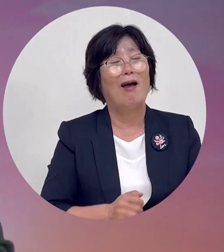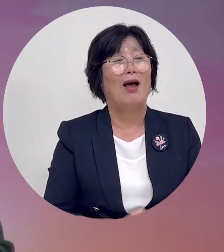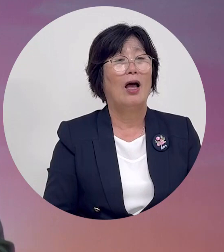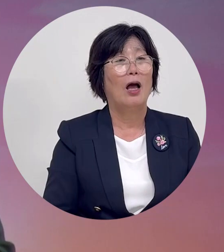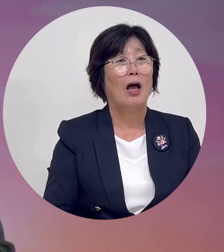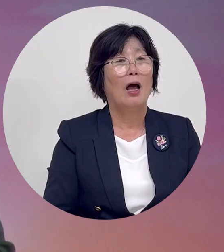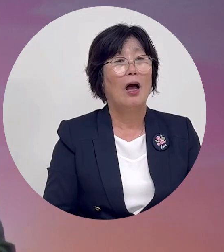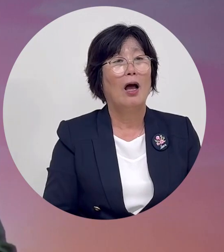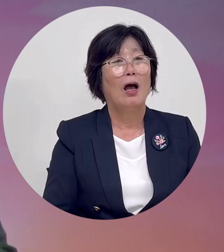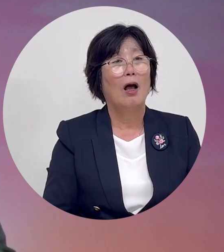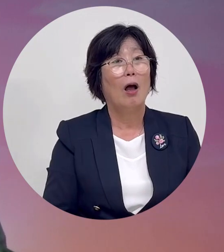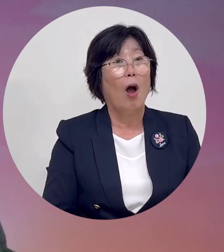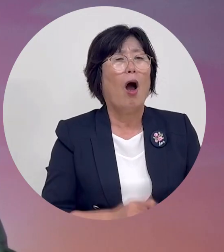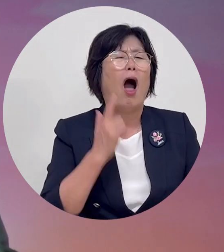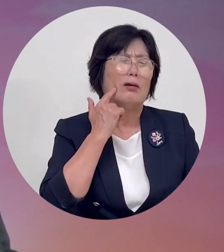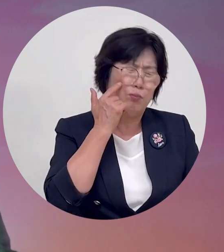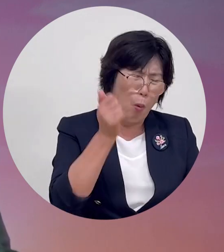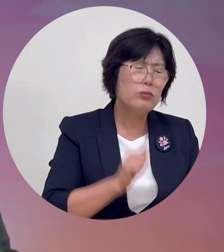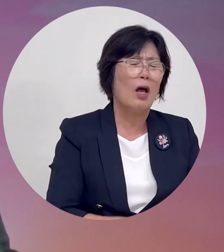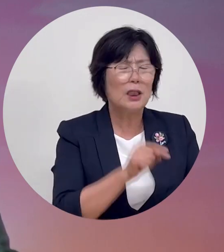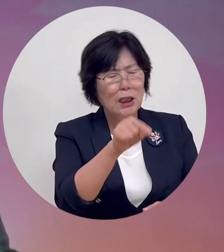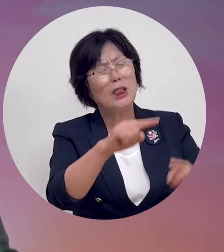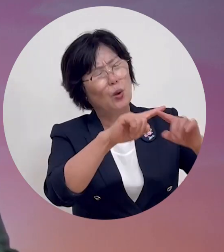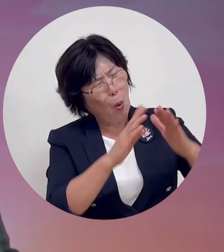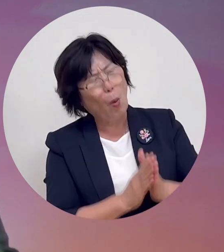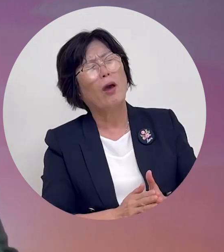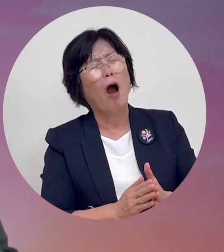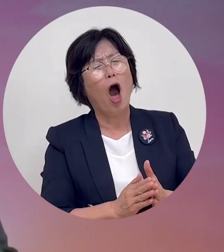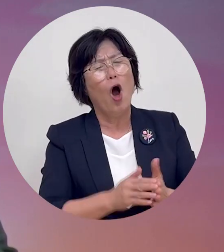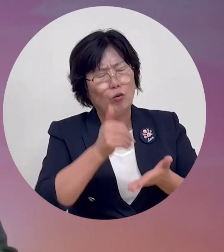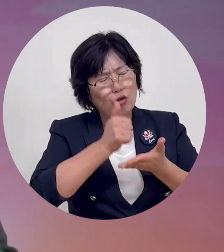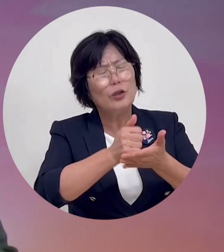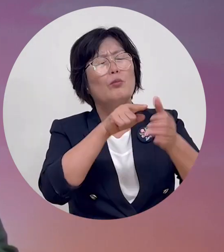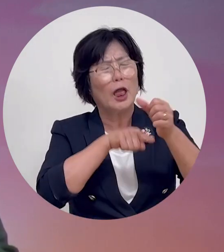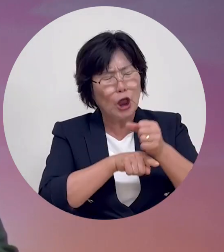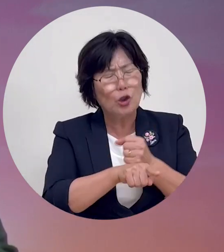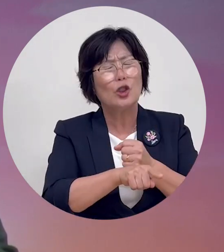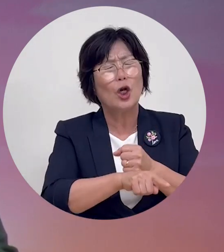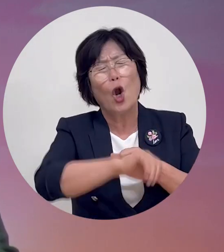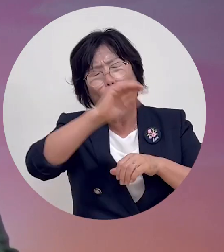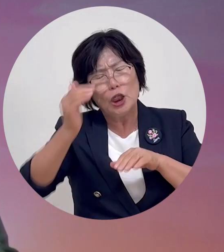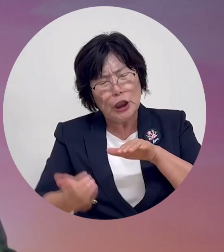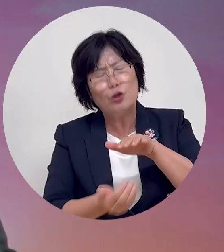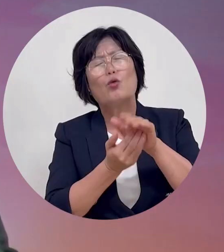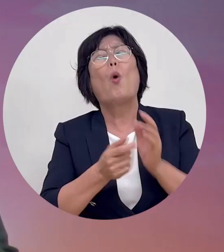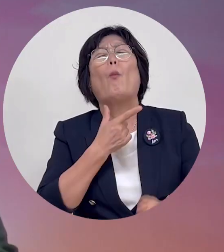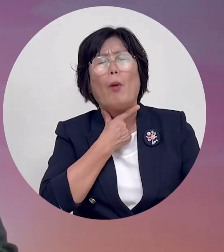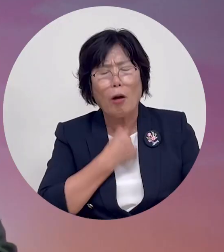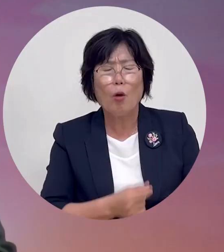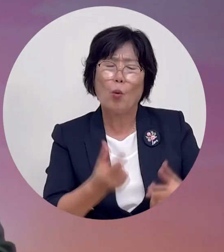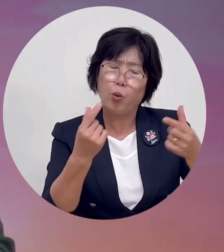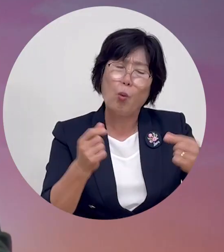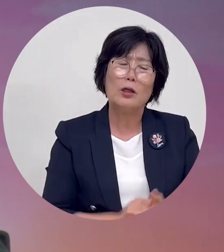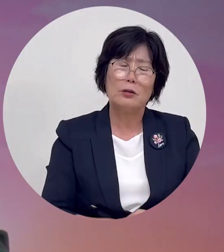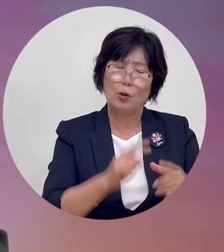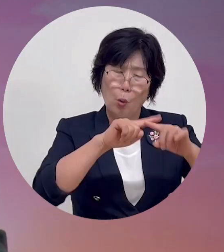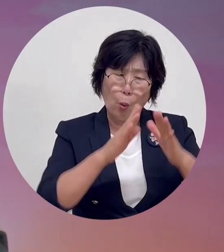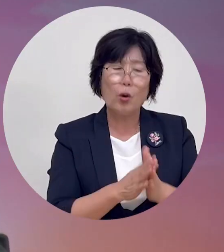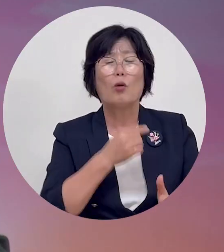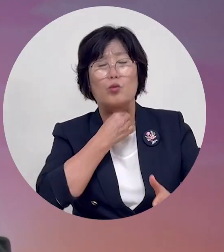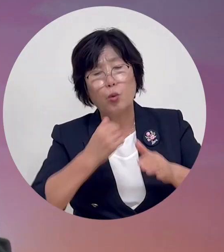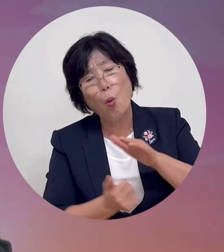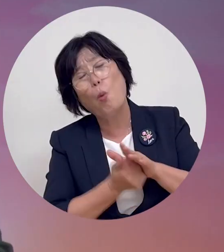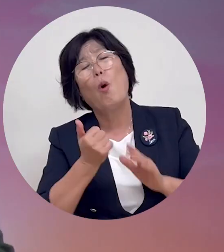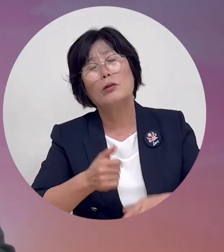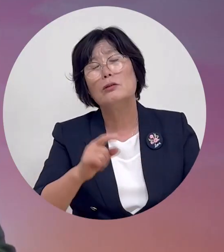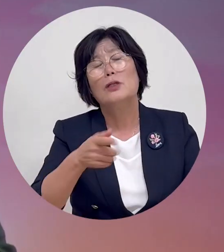물론 목사님 그 교회가 주님의 소원을 바라는 것이지 뭐 교회의 소원이 따로 있겠어요.